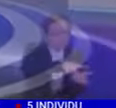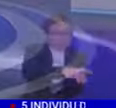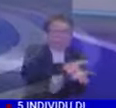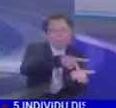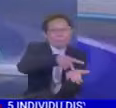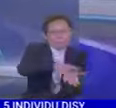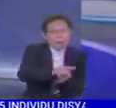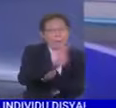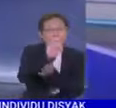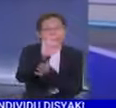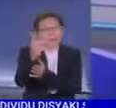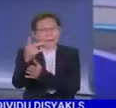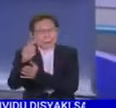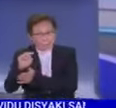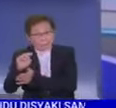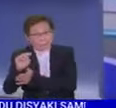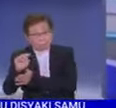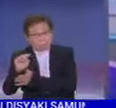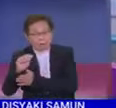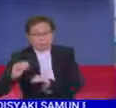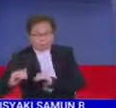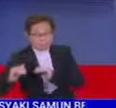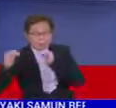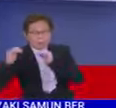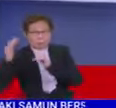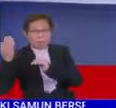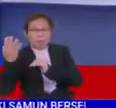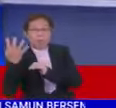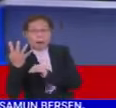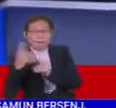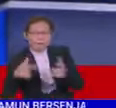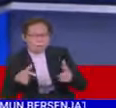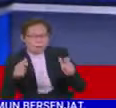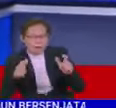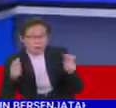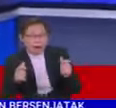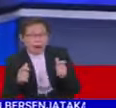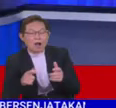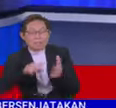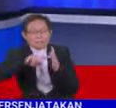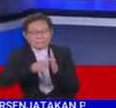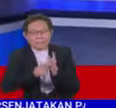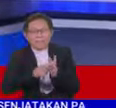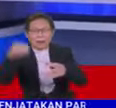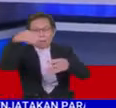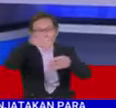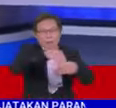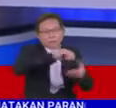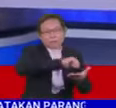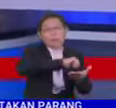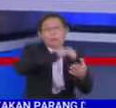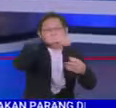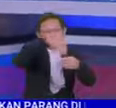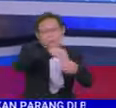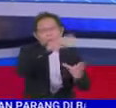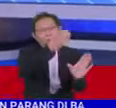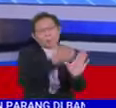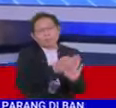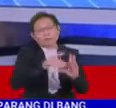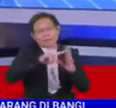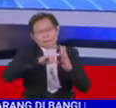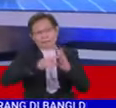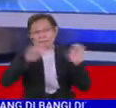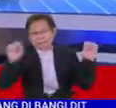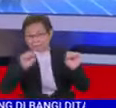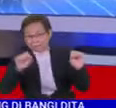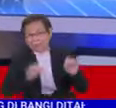Bantuan Keluarga Malaysia BKM Fasa 4 dipercepat dengan mula dikreditkan Selasa depan. Fasa terakhir pemberian bagi